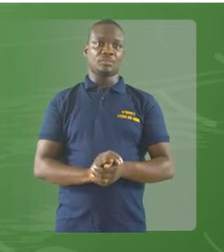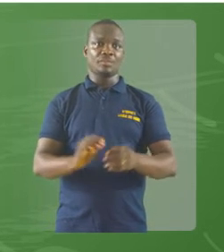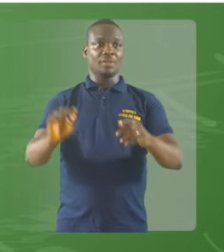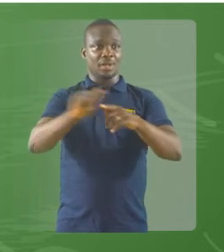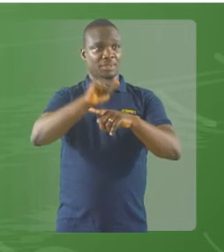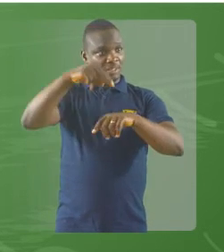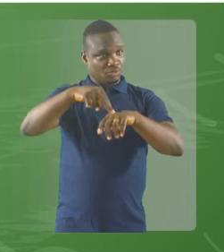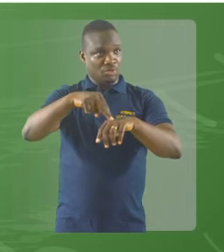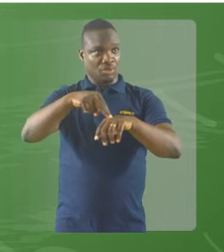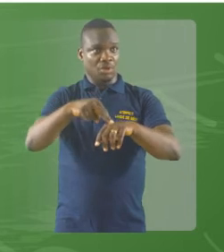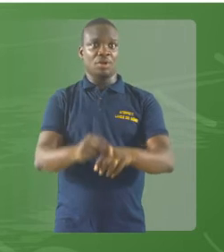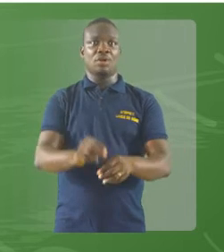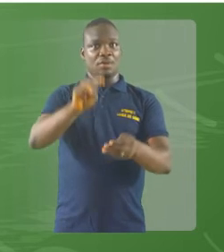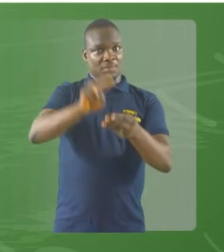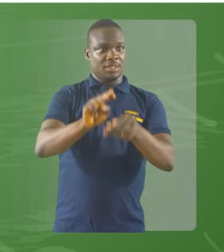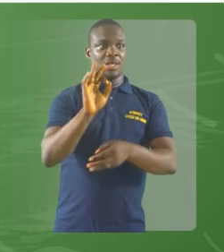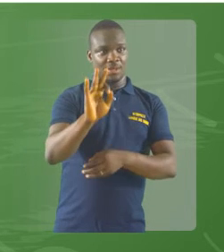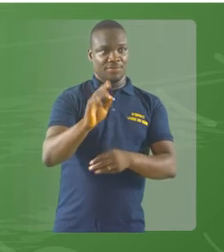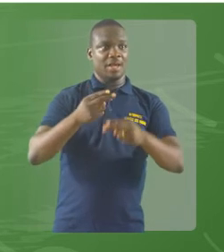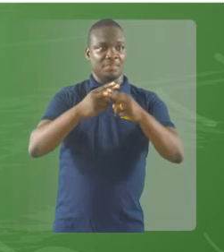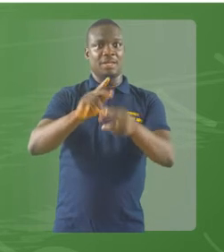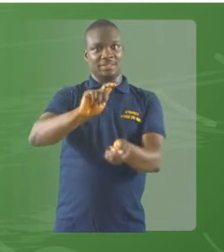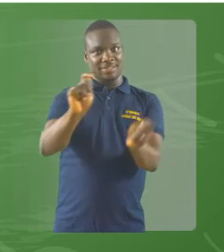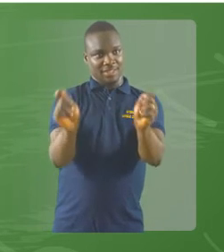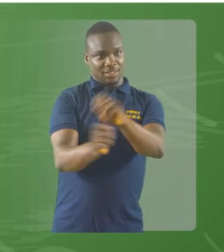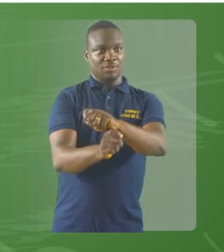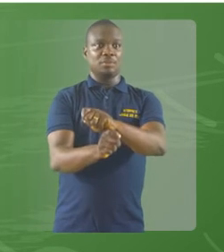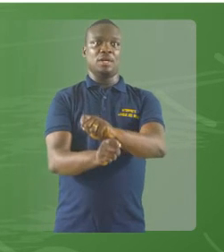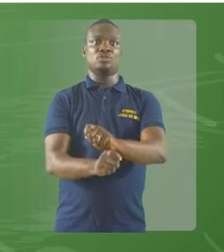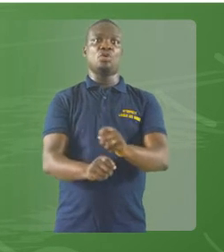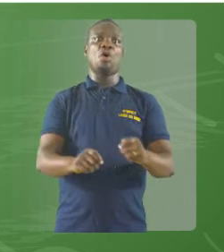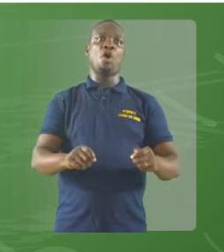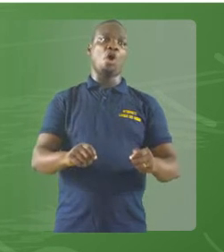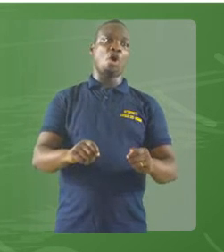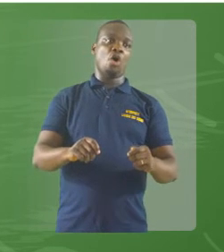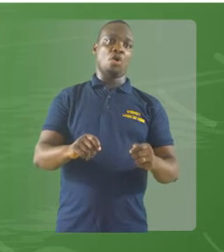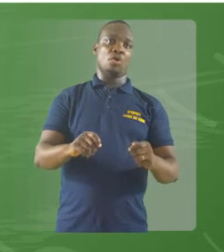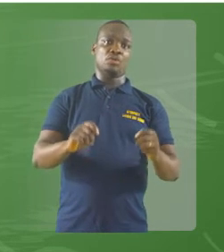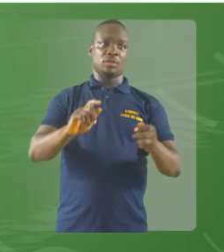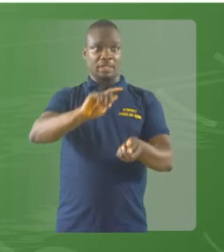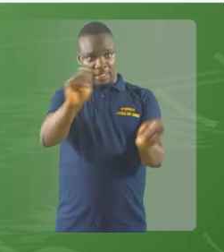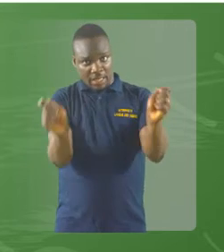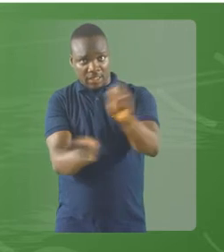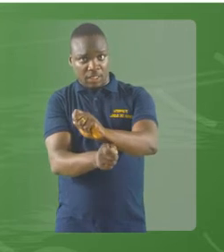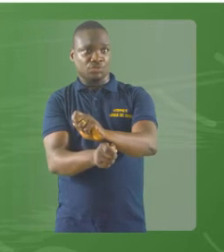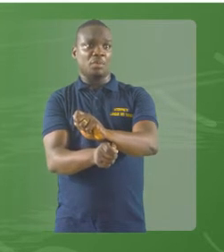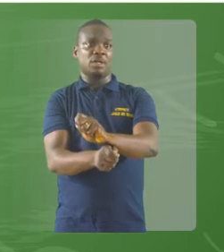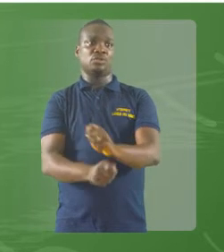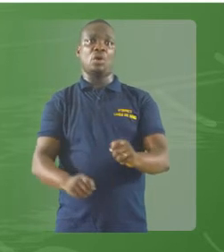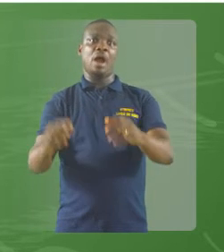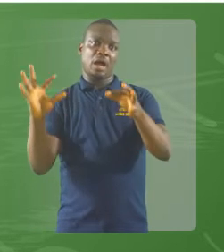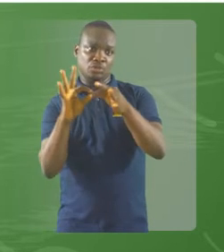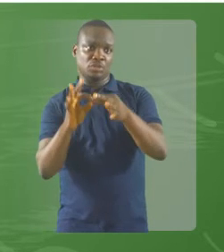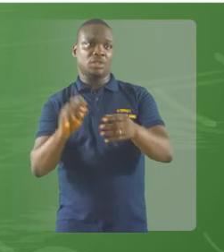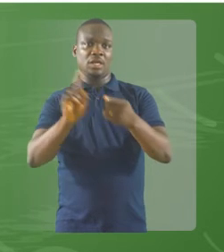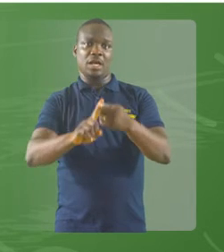L'application petit f s'appelle la transformation ponctuelle associée à grand